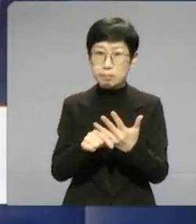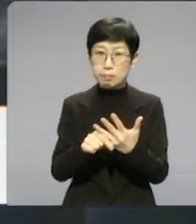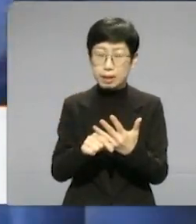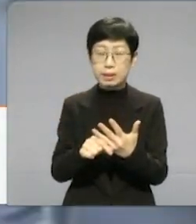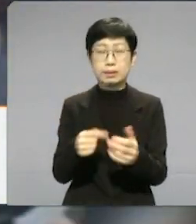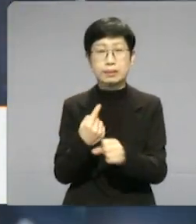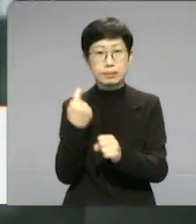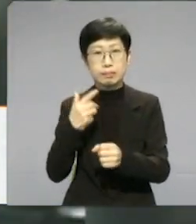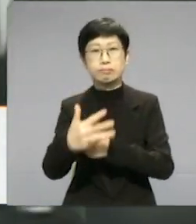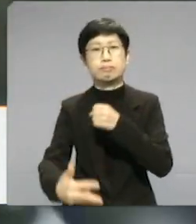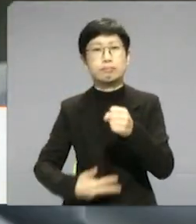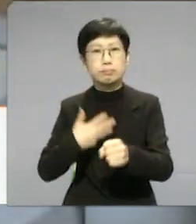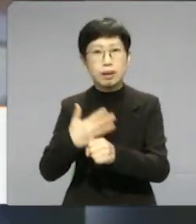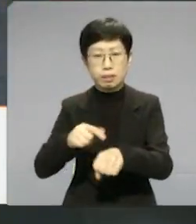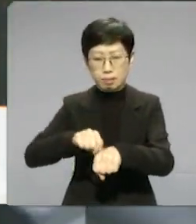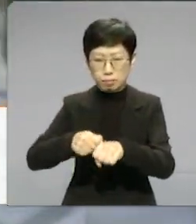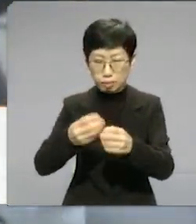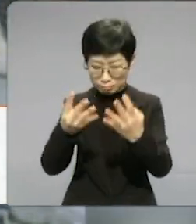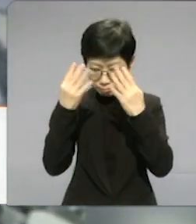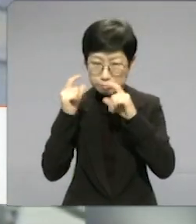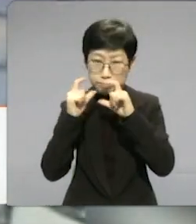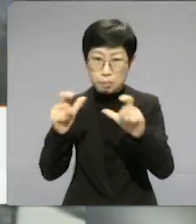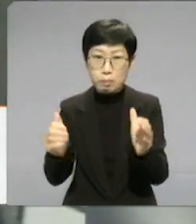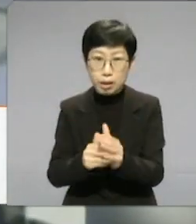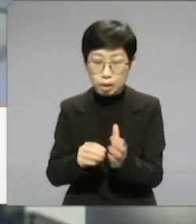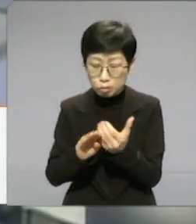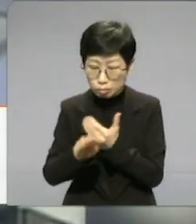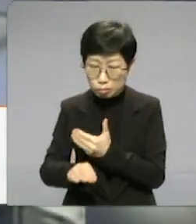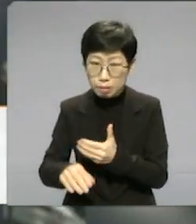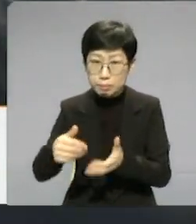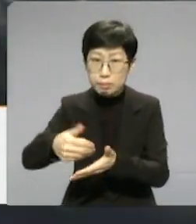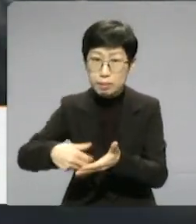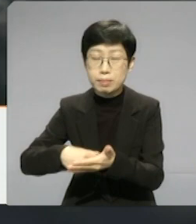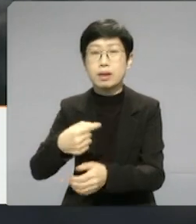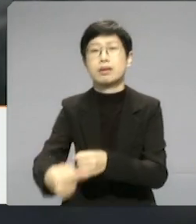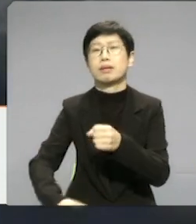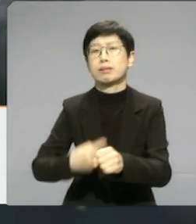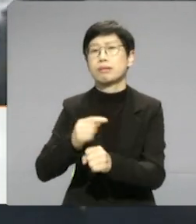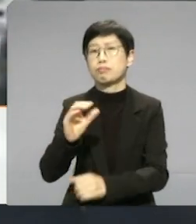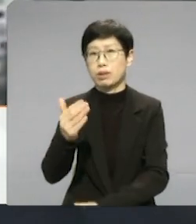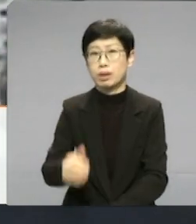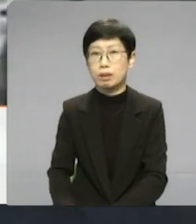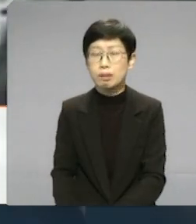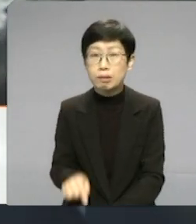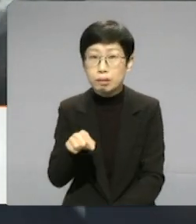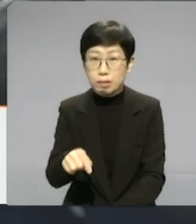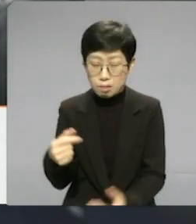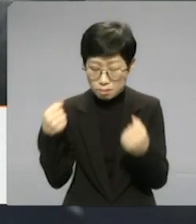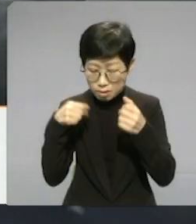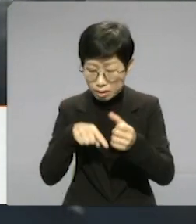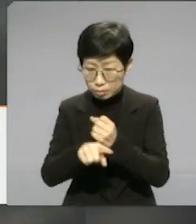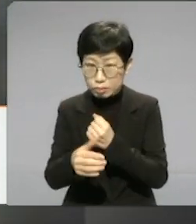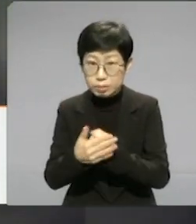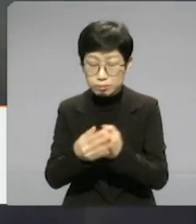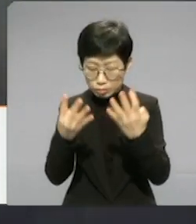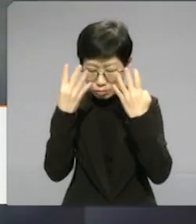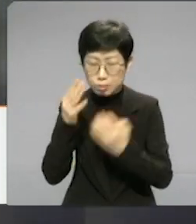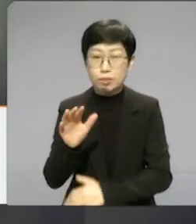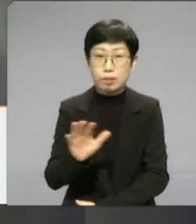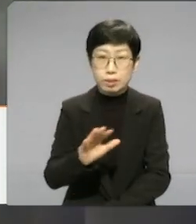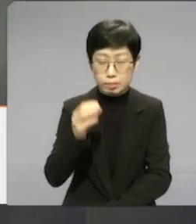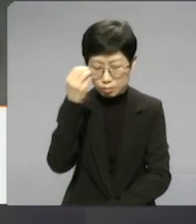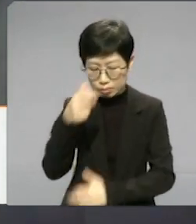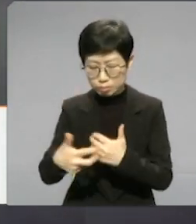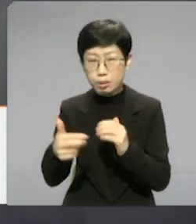선고받았지만 곧 1년으로 감형됐습니다. 그 형기조차 건강상의 이유로 교도소가 아닌 고급